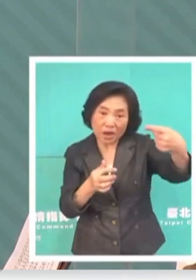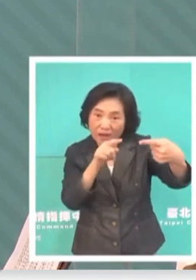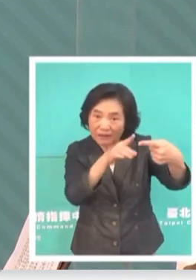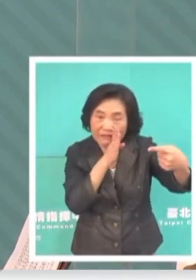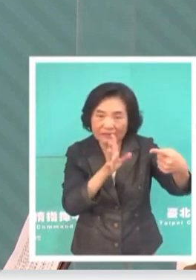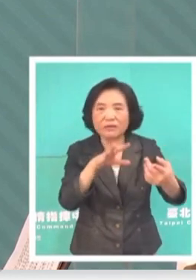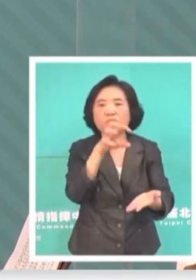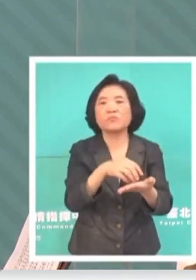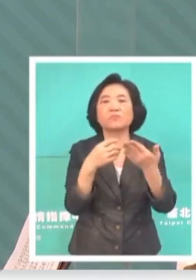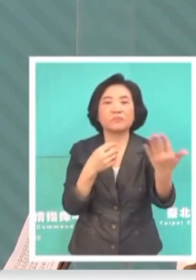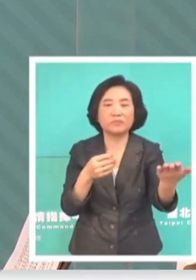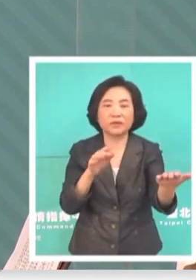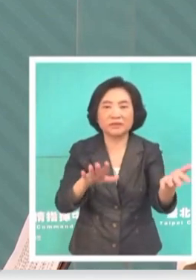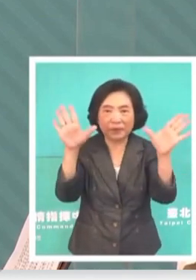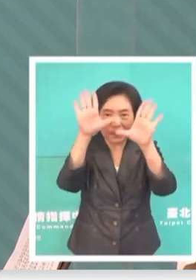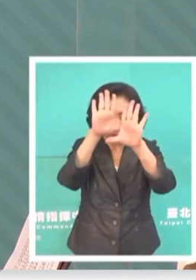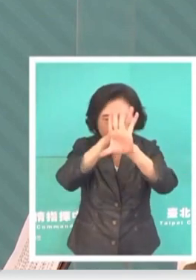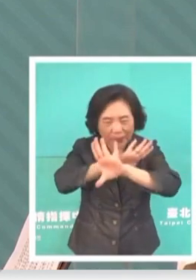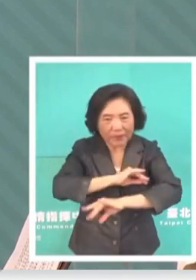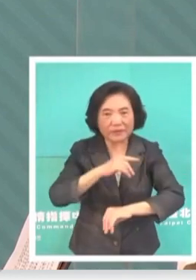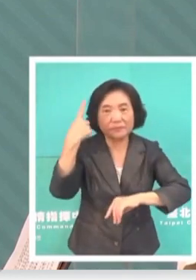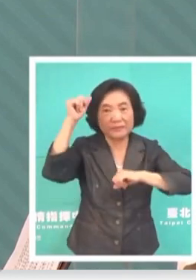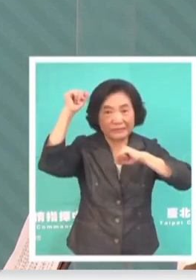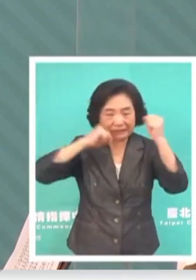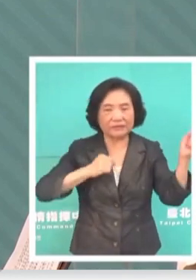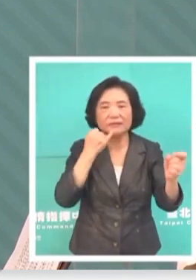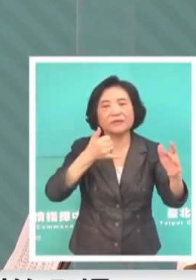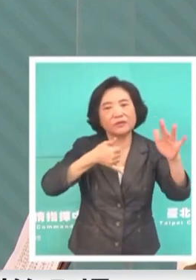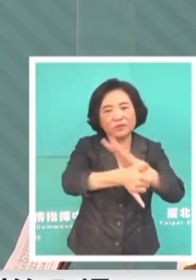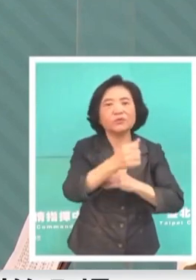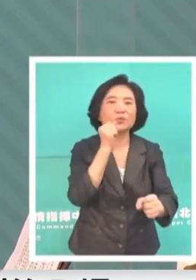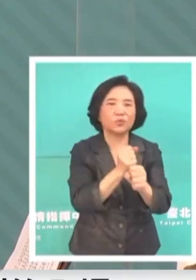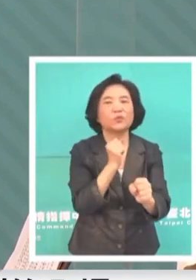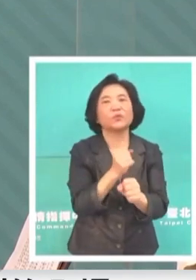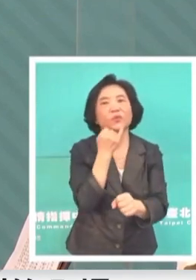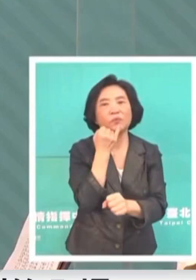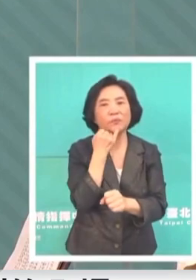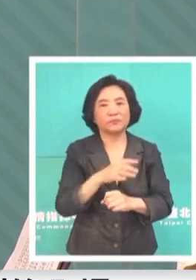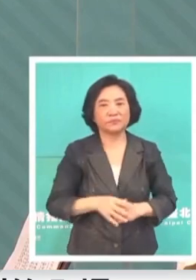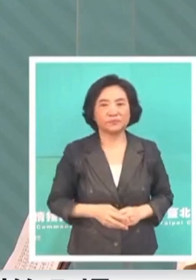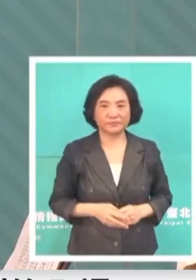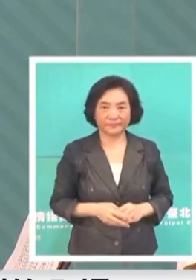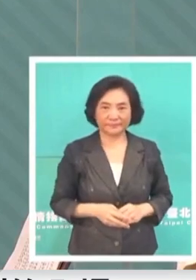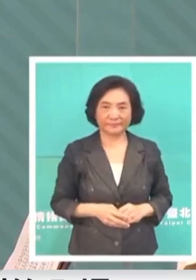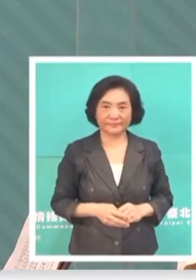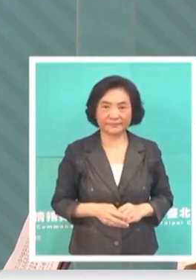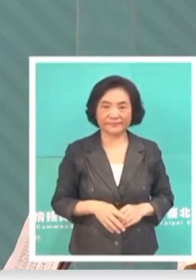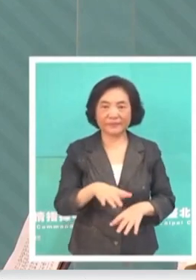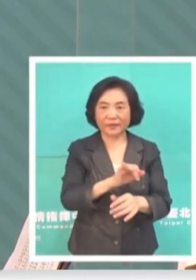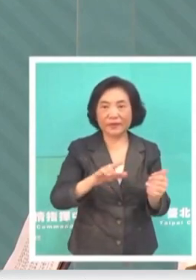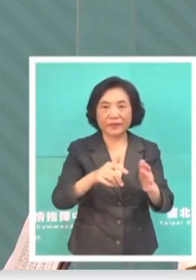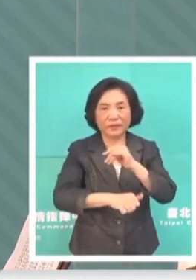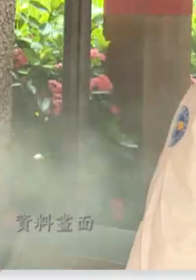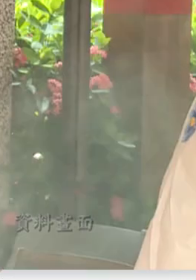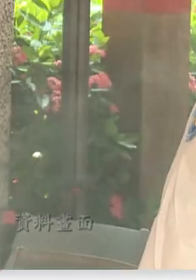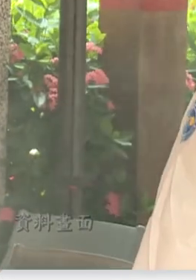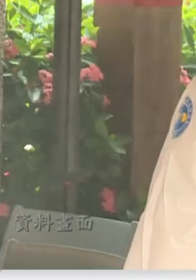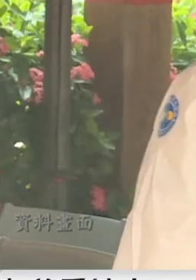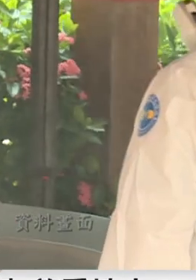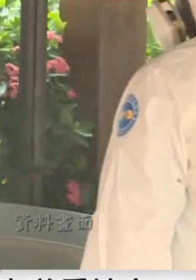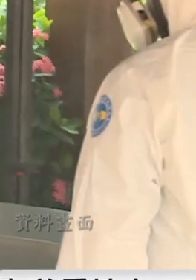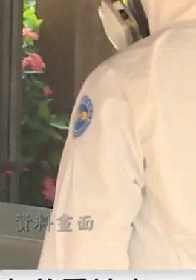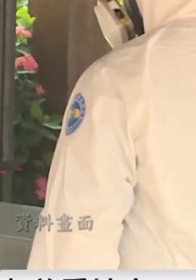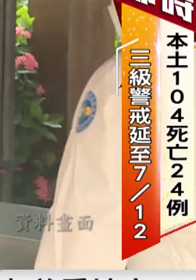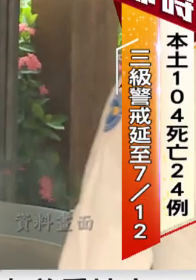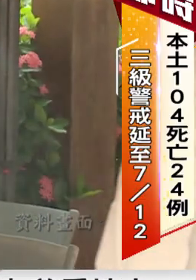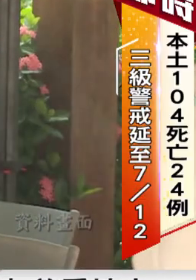让他们今天晚上今天到深夜的时候到明天凌晨他可以顺利的入场，不会影响到他们的生计。 北市